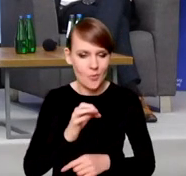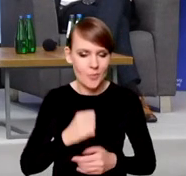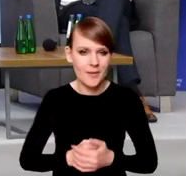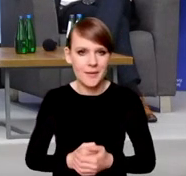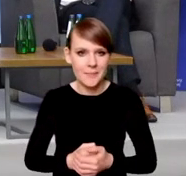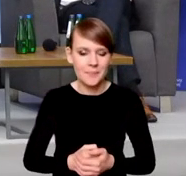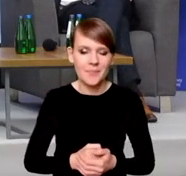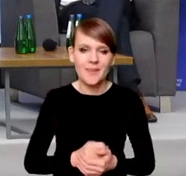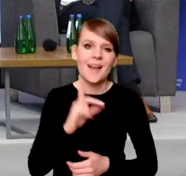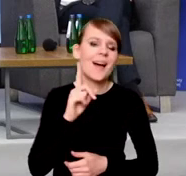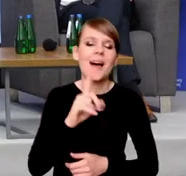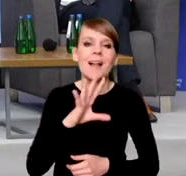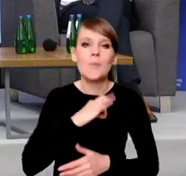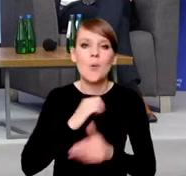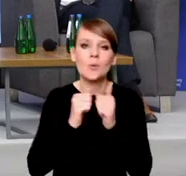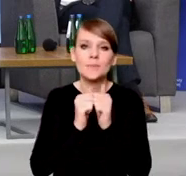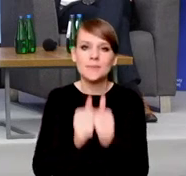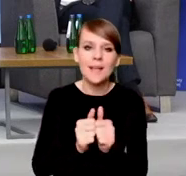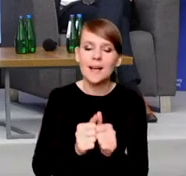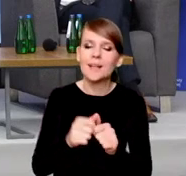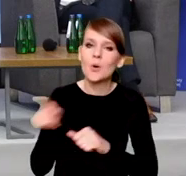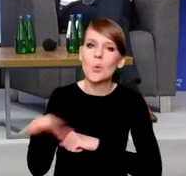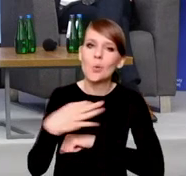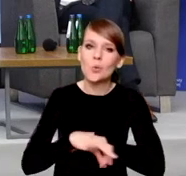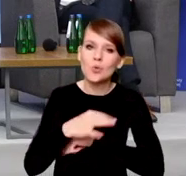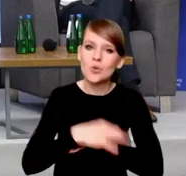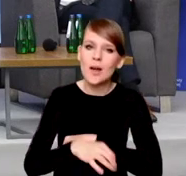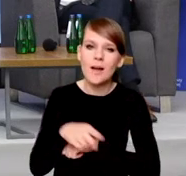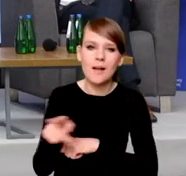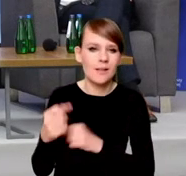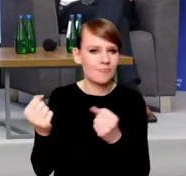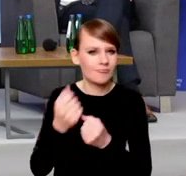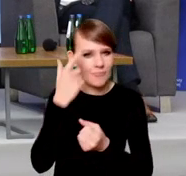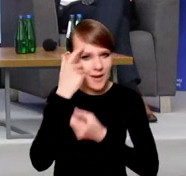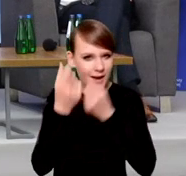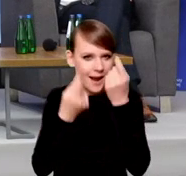mnie uczelnię taką bardzo kreatywną,